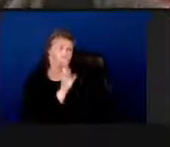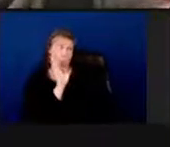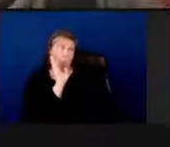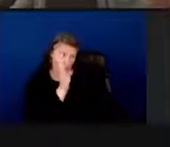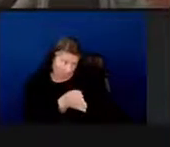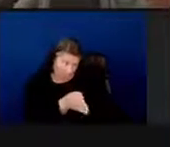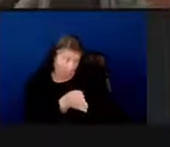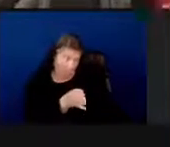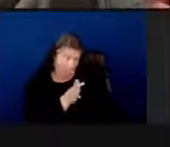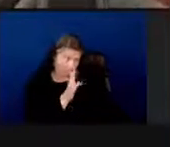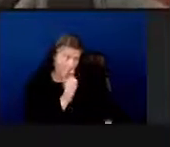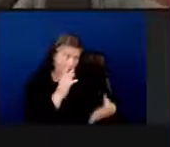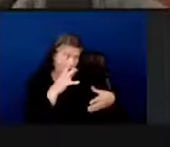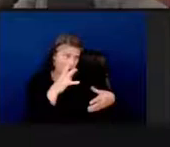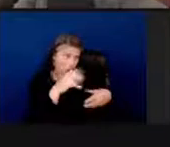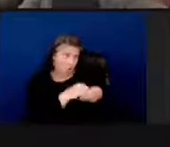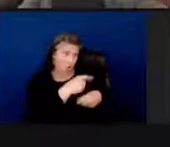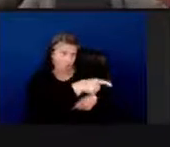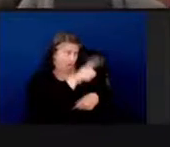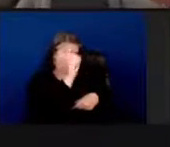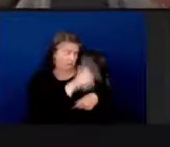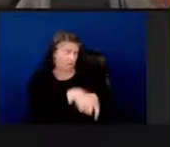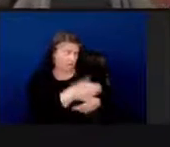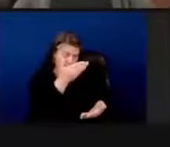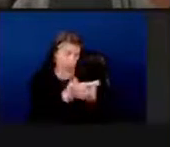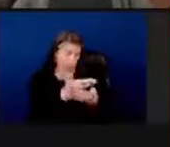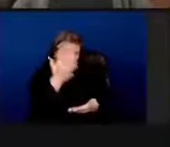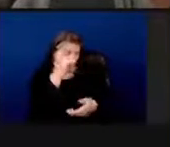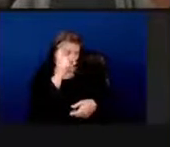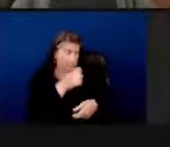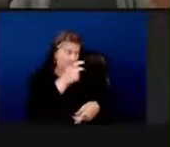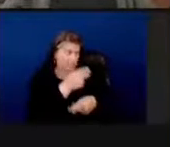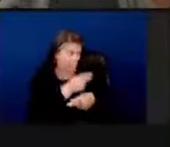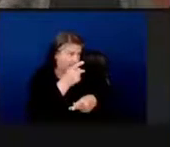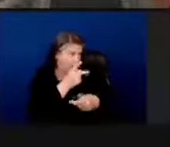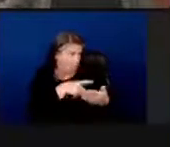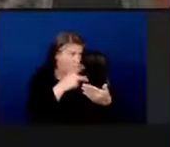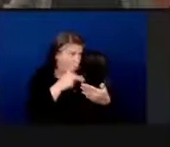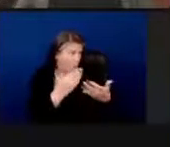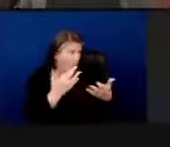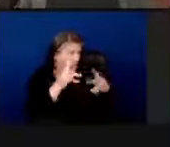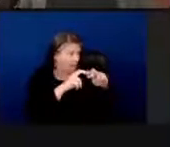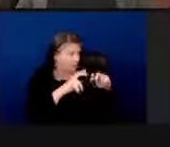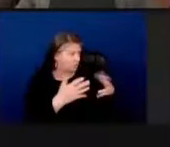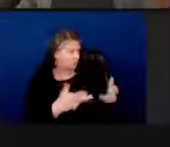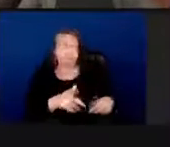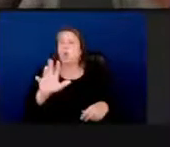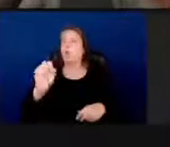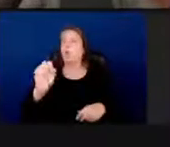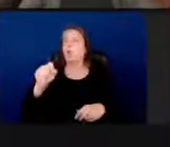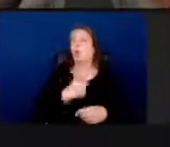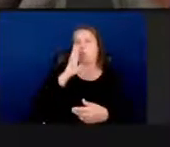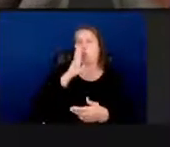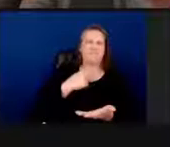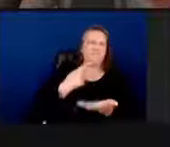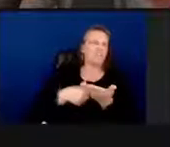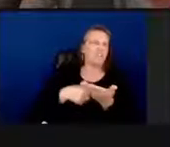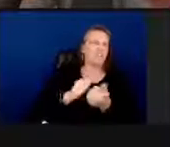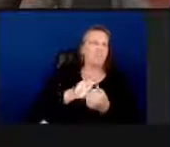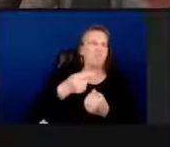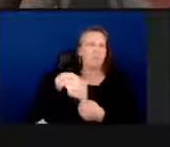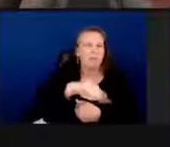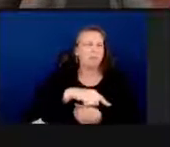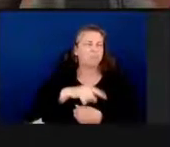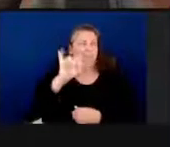شملهم؟ هل سيبقون على برنامجهم؟ أعتقد بأنه سيتم تحليلهم. نعم سنقوم بالمناقشة